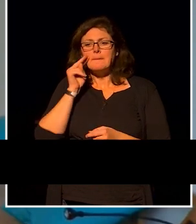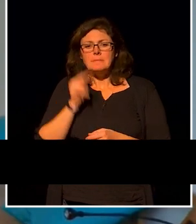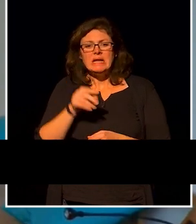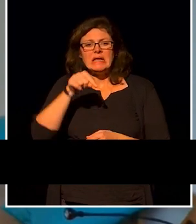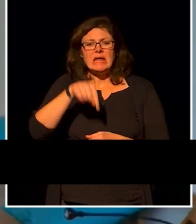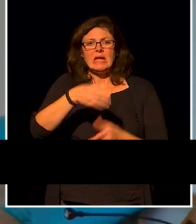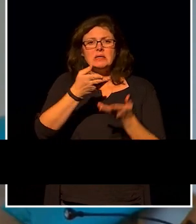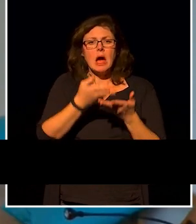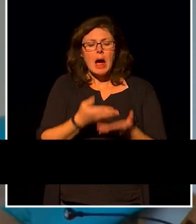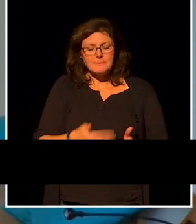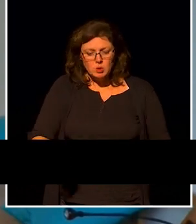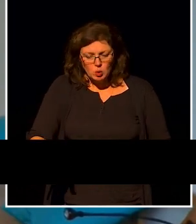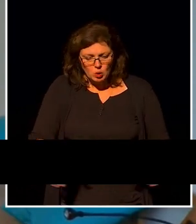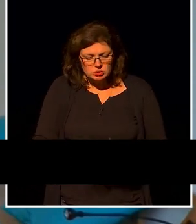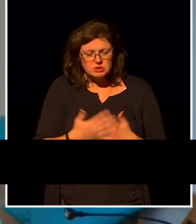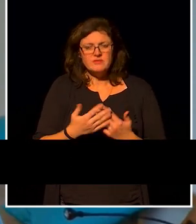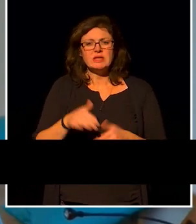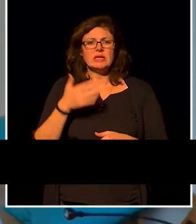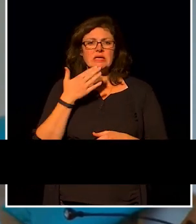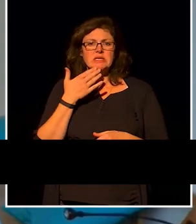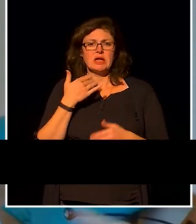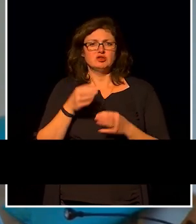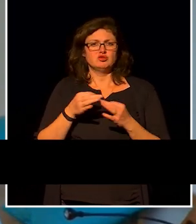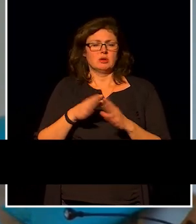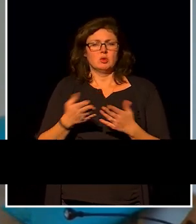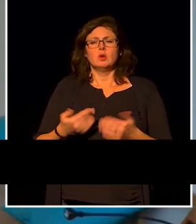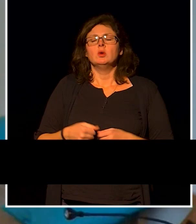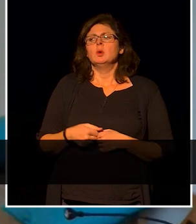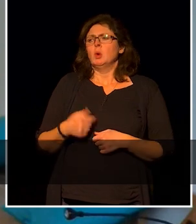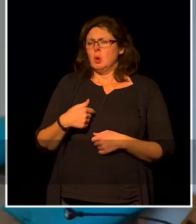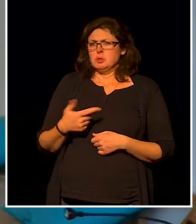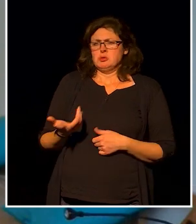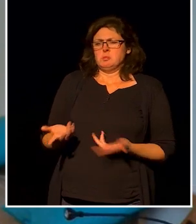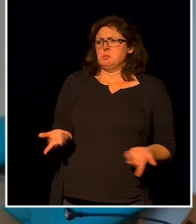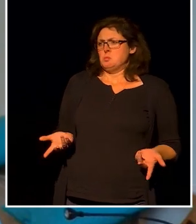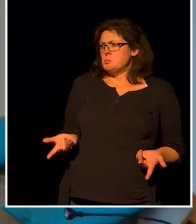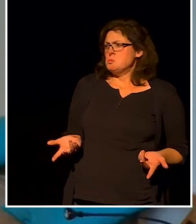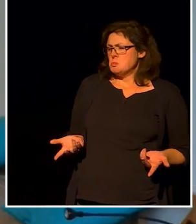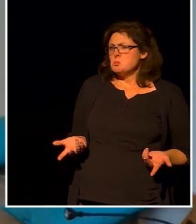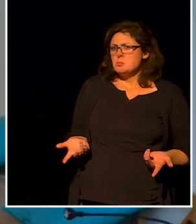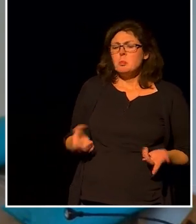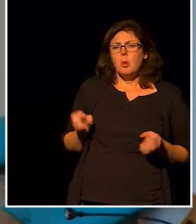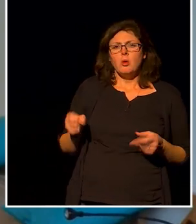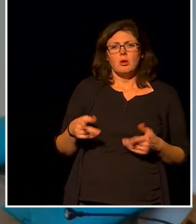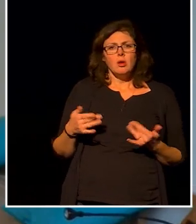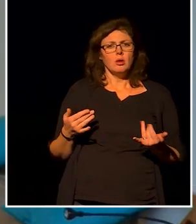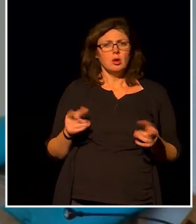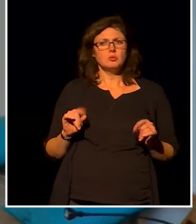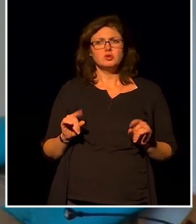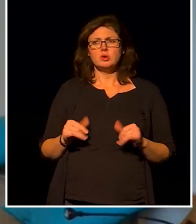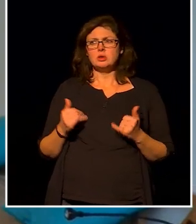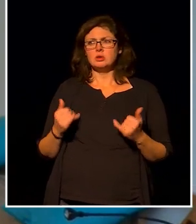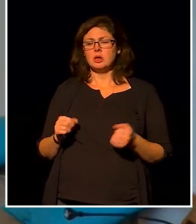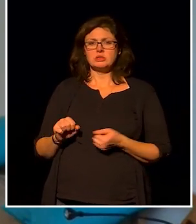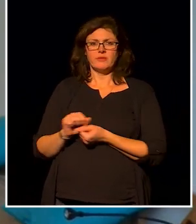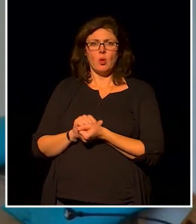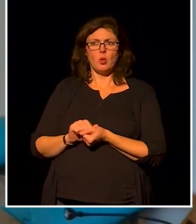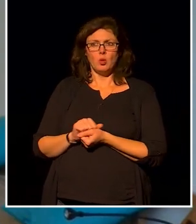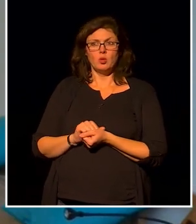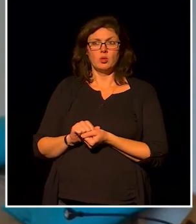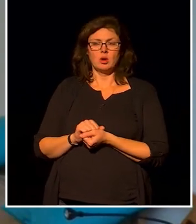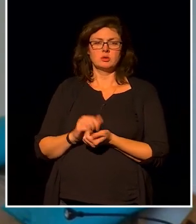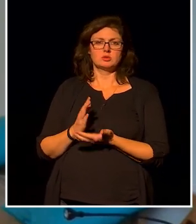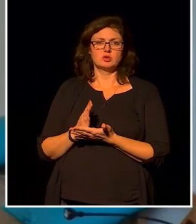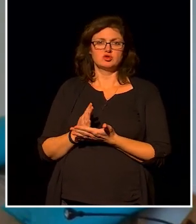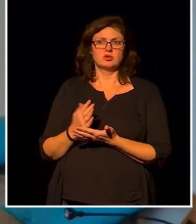israelisches Tagebuch. Man hat das Gefühl, okay, jetzt die große Autorität, auch der Holocaust-Forschung und so weiter, äußert